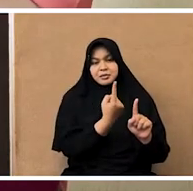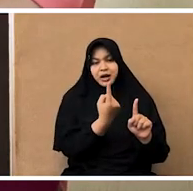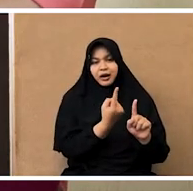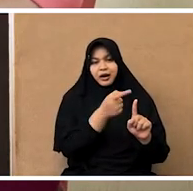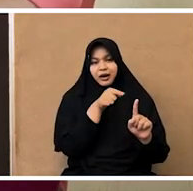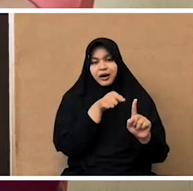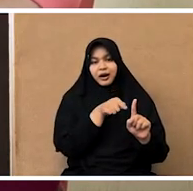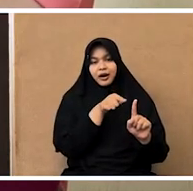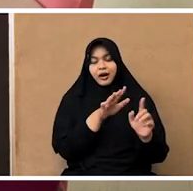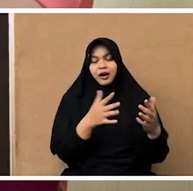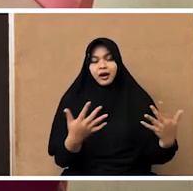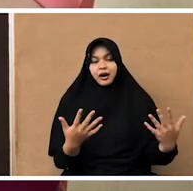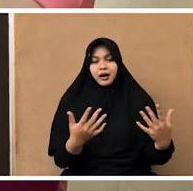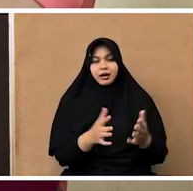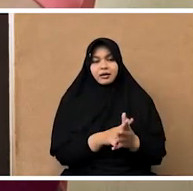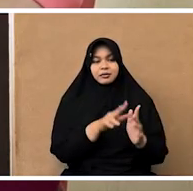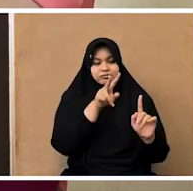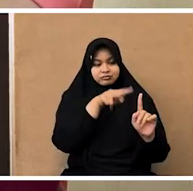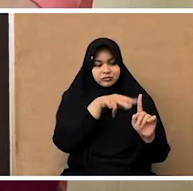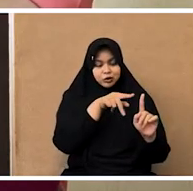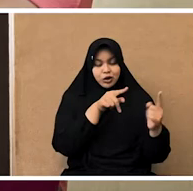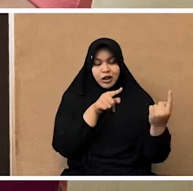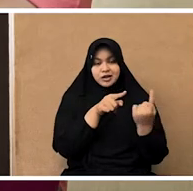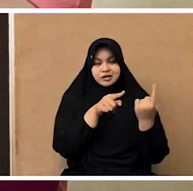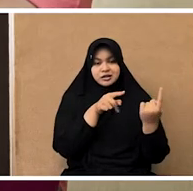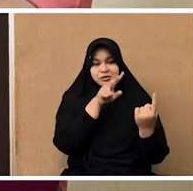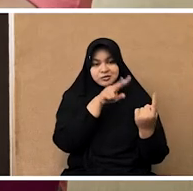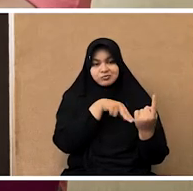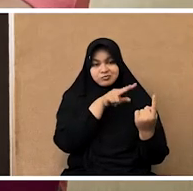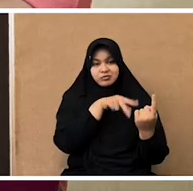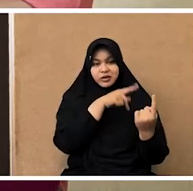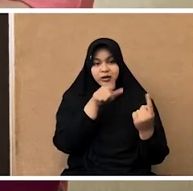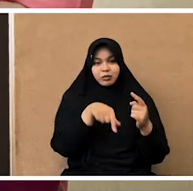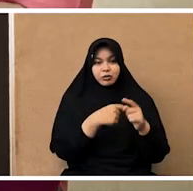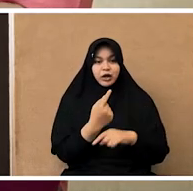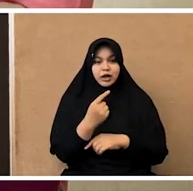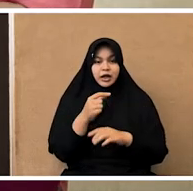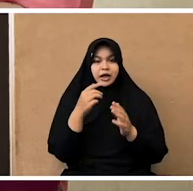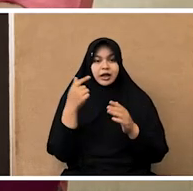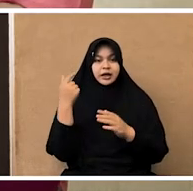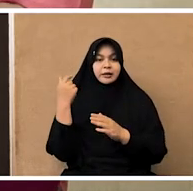maksud saya adalah mulai dari Permenkes 2015